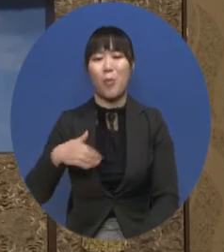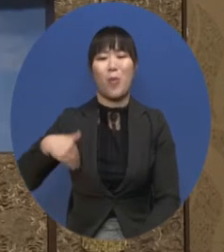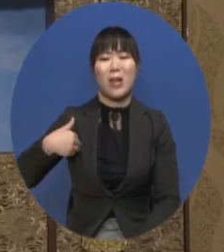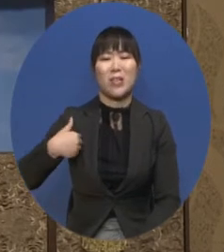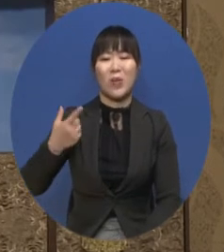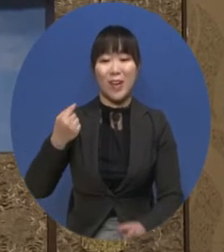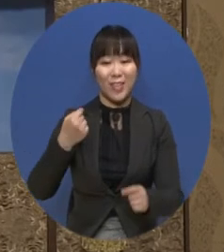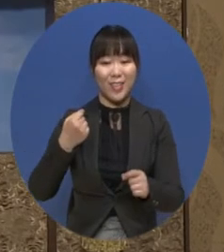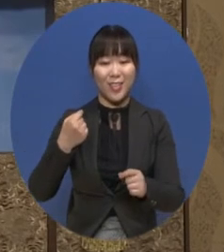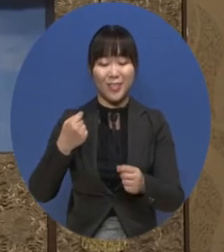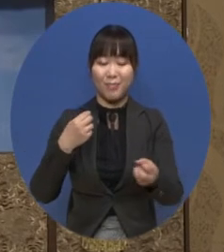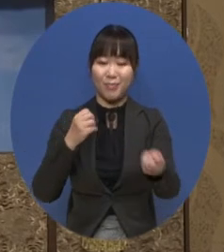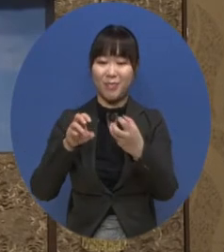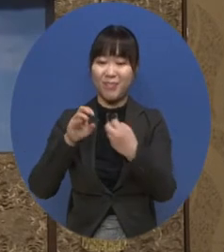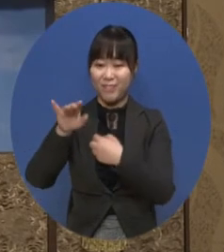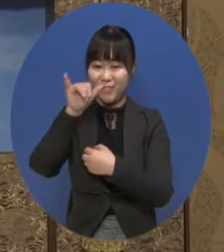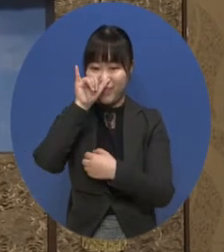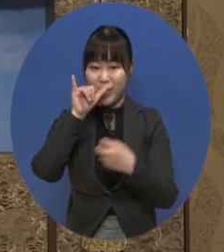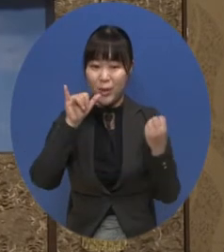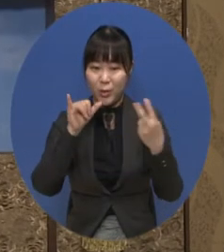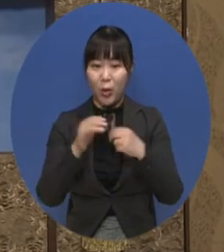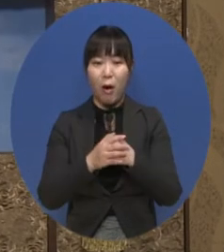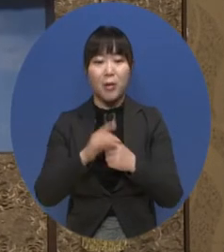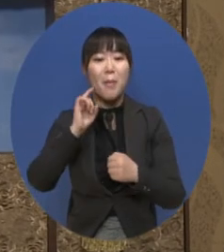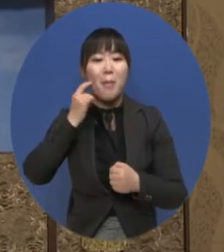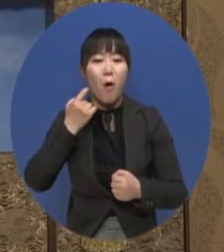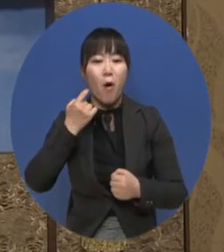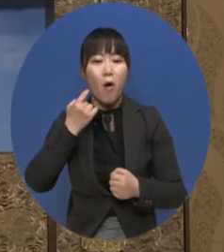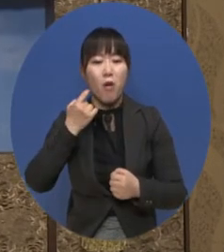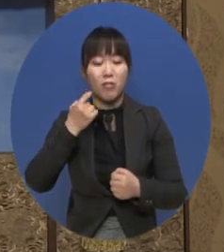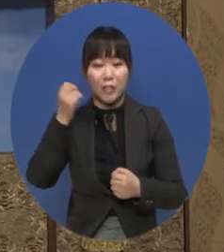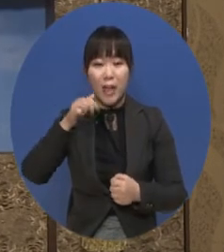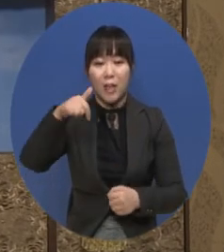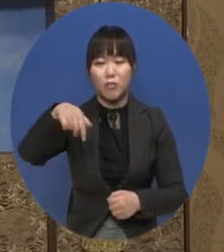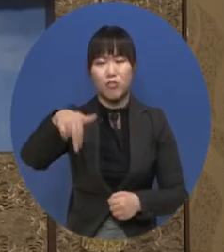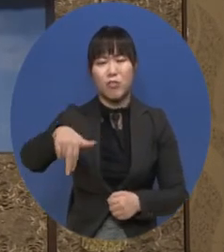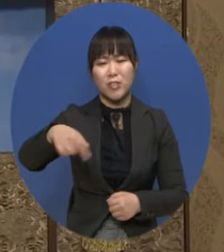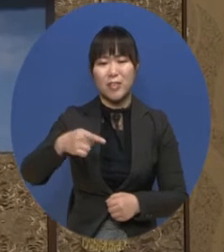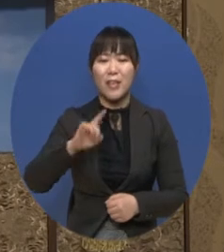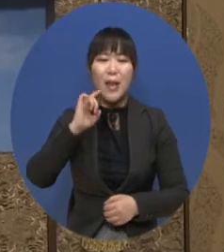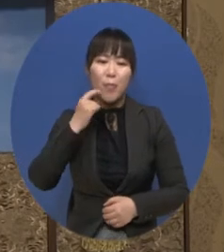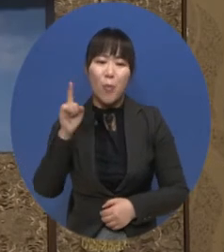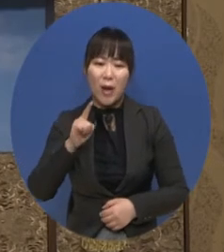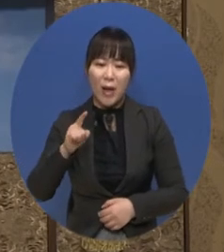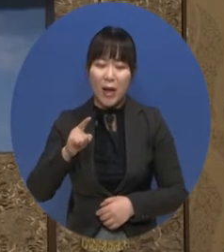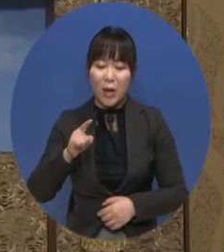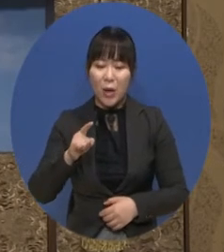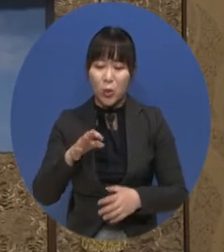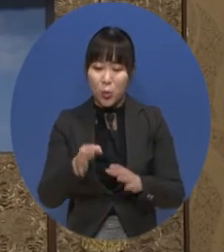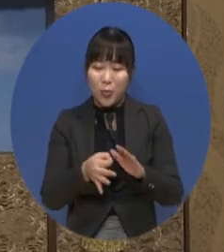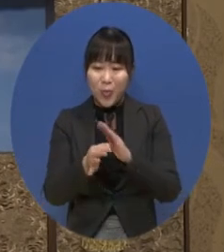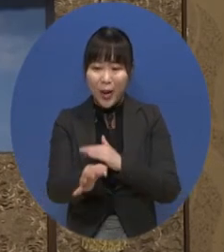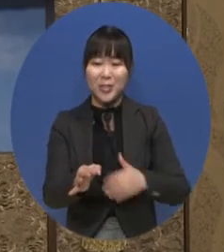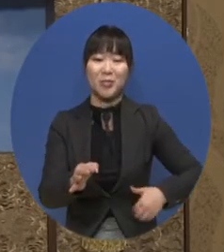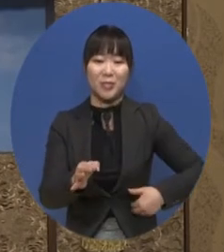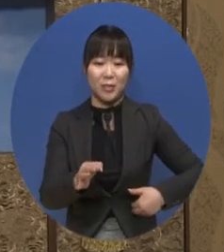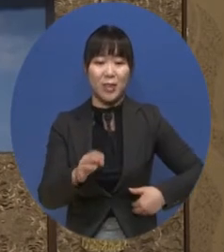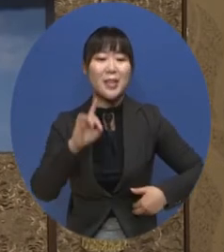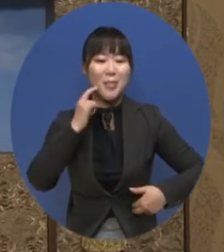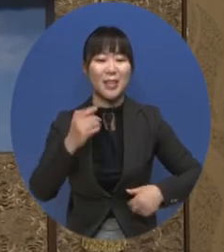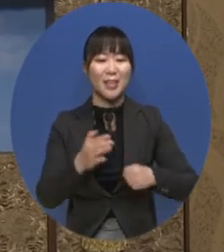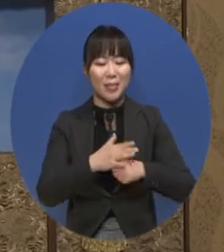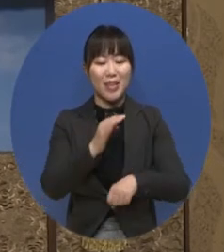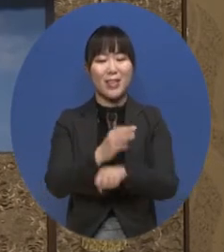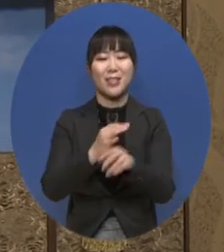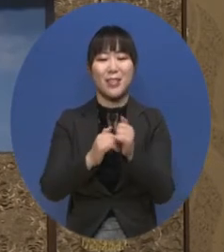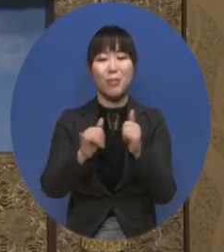반응을 해주기도 해요. 그리고 예뻐. 그냥 이제 굿즈는 또 예쁘고 뭔가 지갑이 열려야 되잖아요. 예뻐, 예뻐서 이렇게